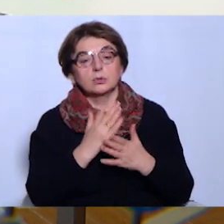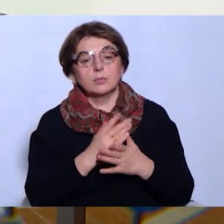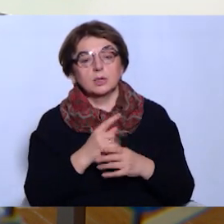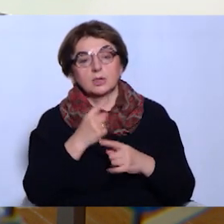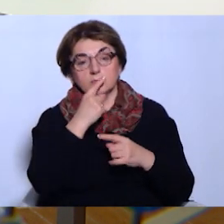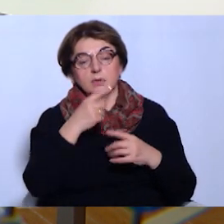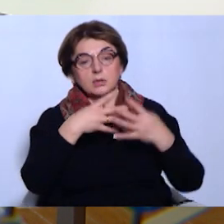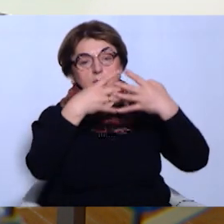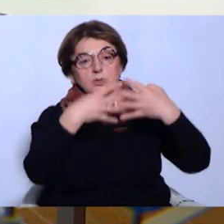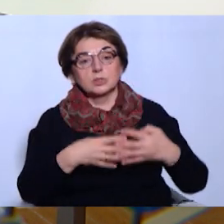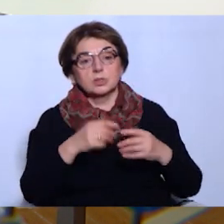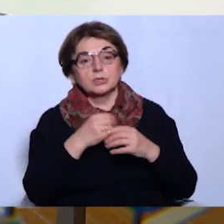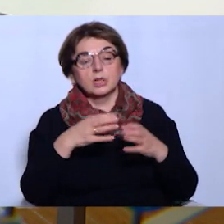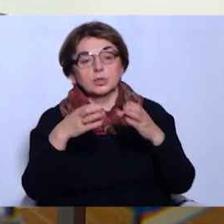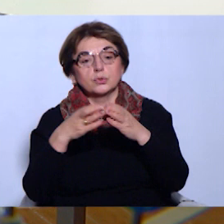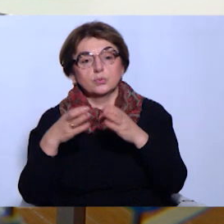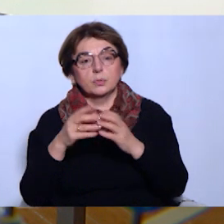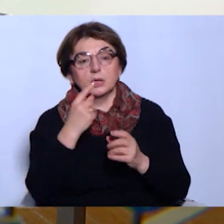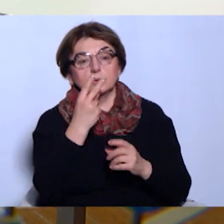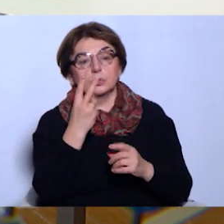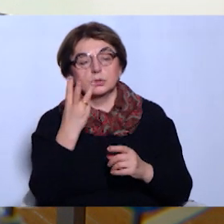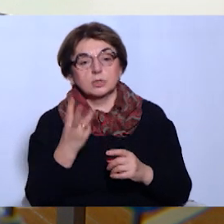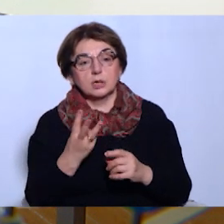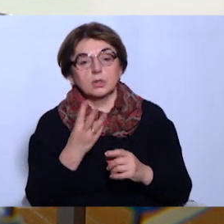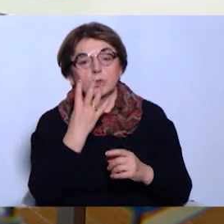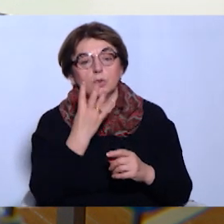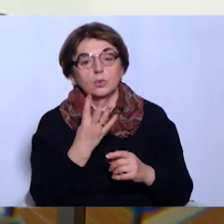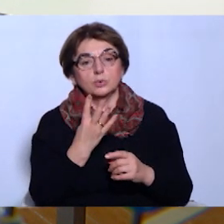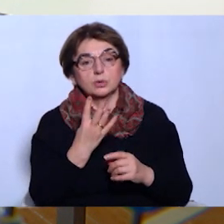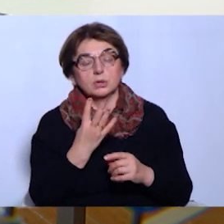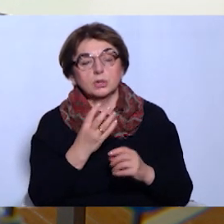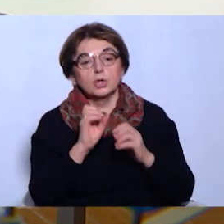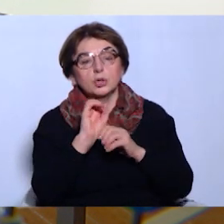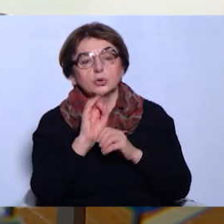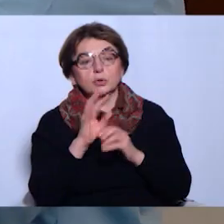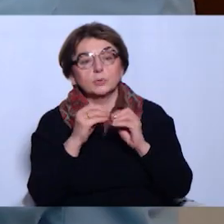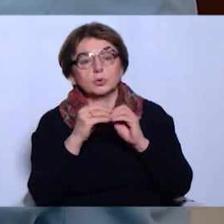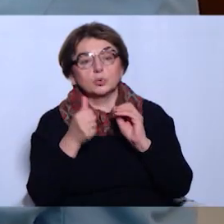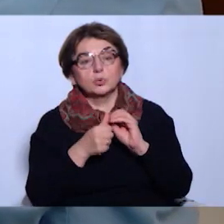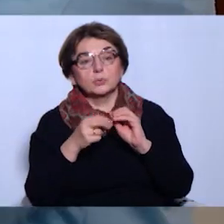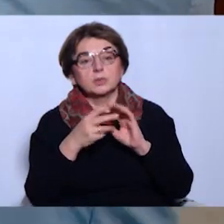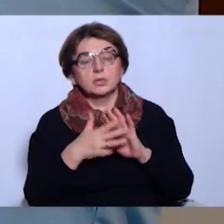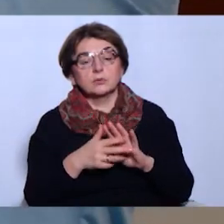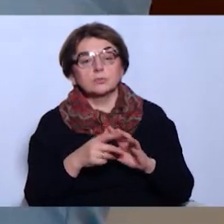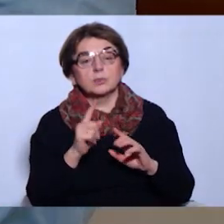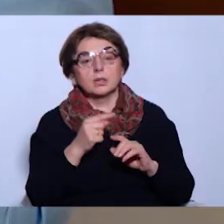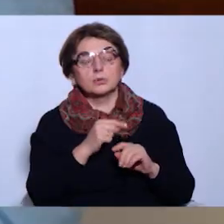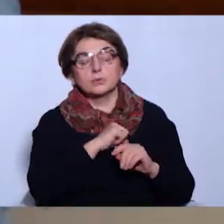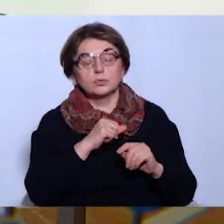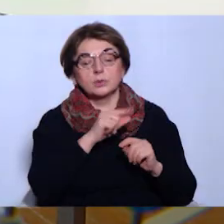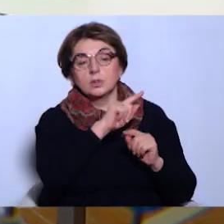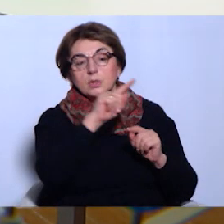ნახეთ, ცხრილში მოცემულია ჯგუფები 1 2 3 4 მე აქ დავწერე 14 15 16-ს,